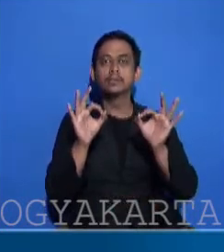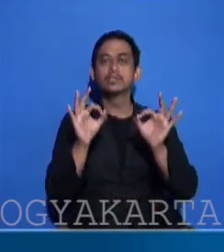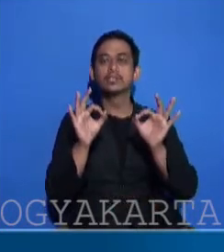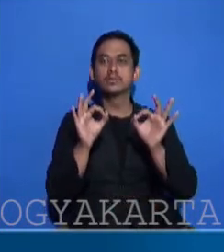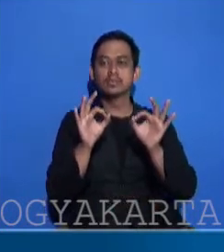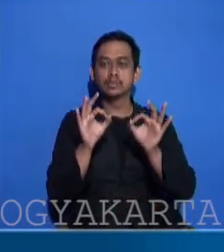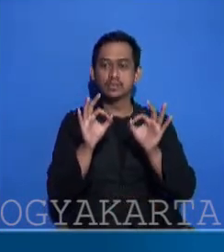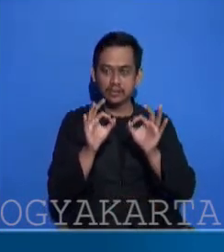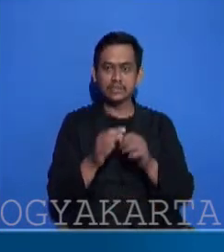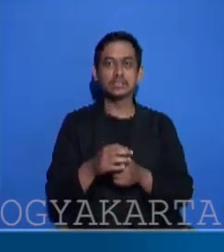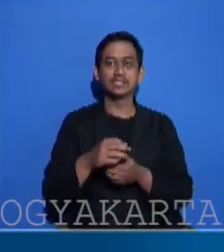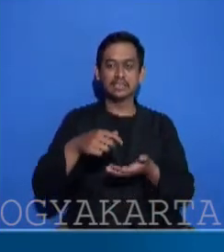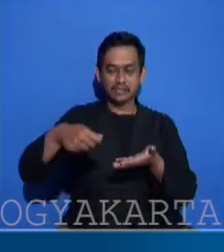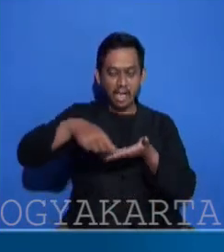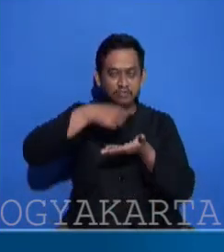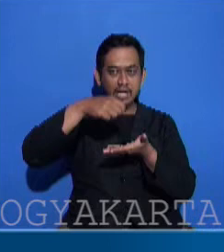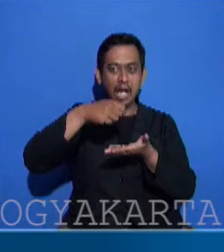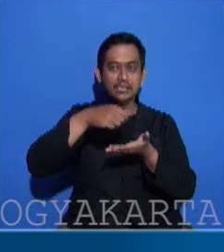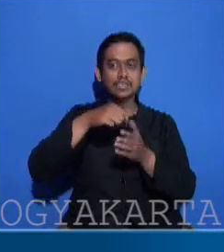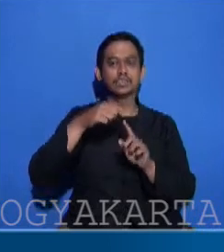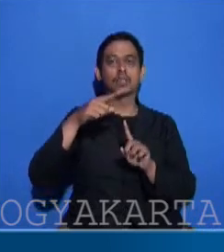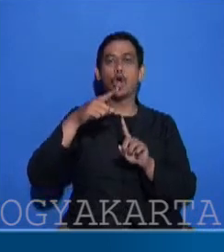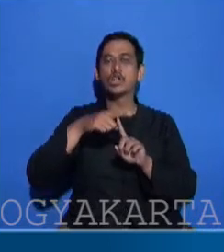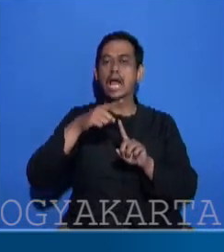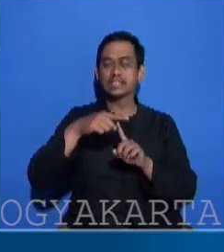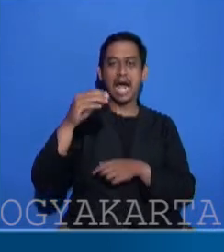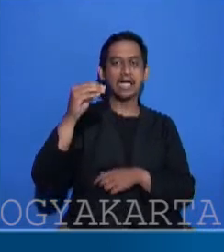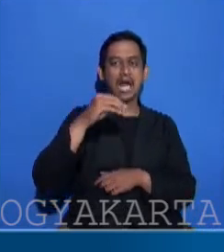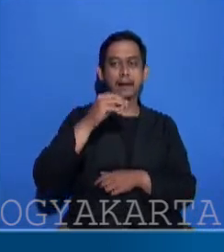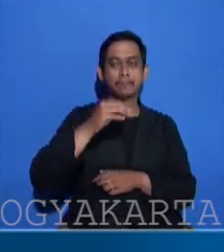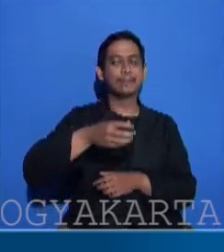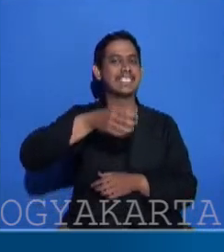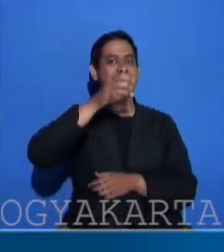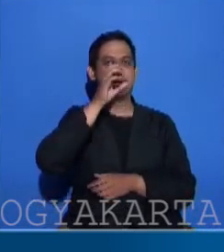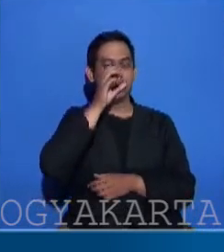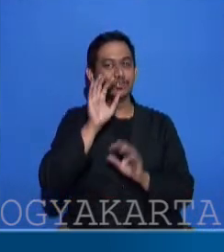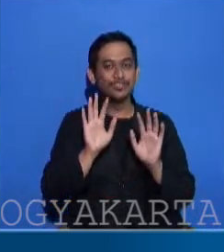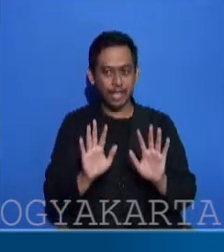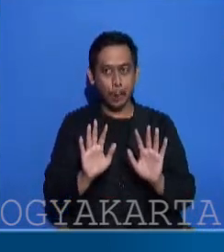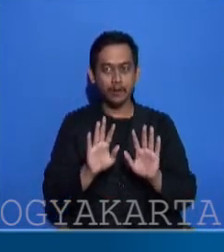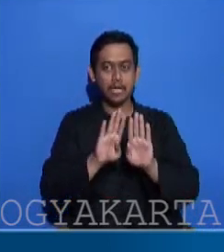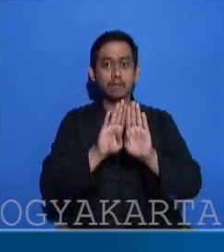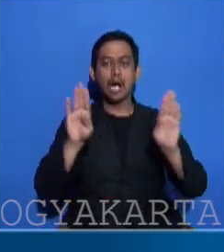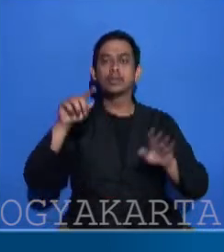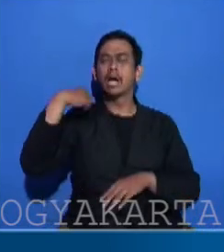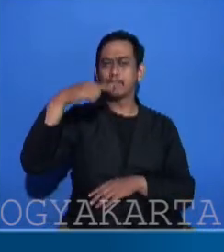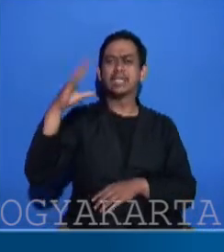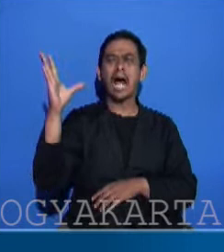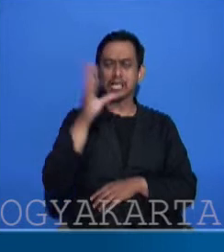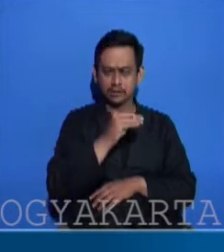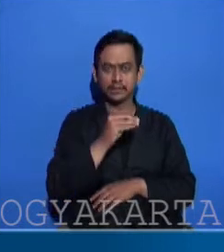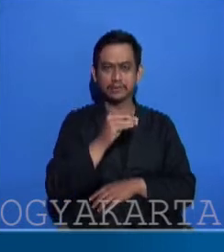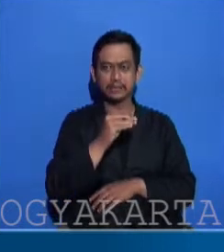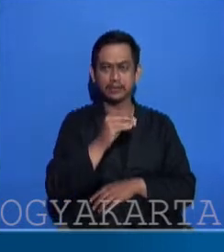nasi tongseng ayam dan juga minumnya soal jambuka setiap harinya mulai